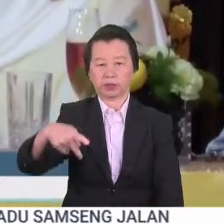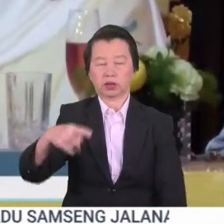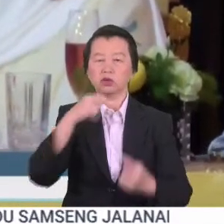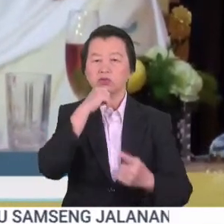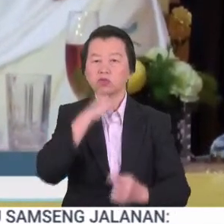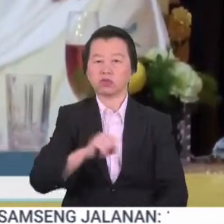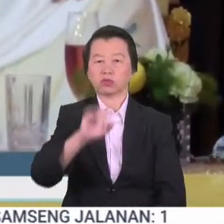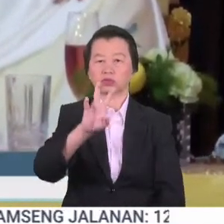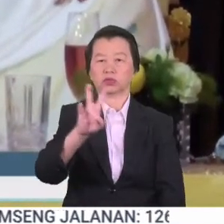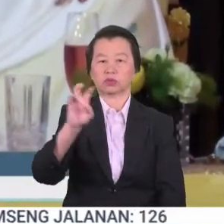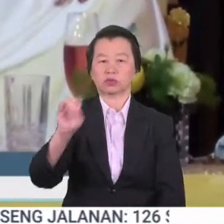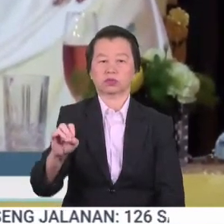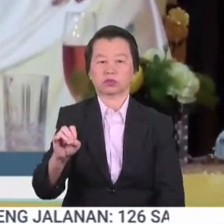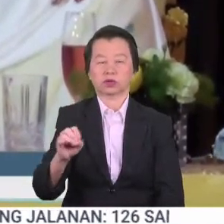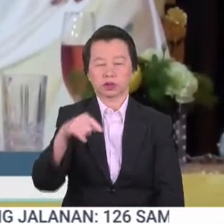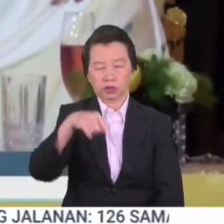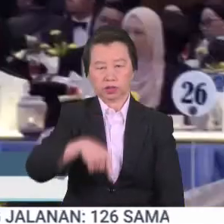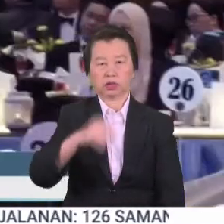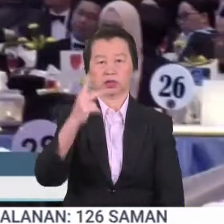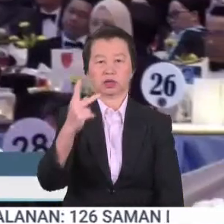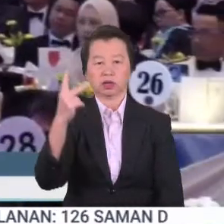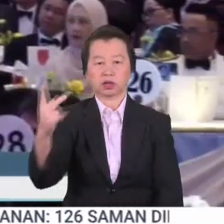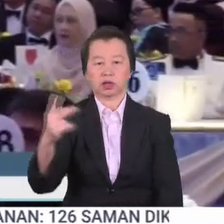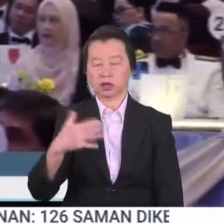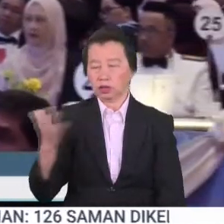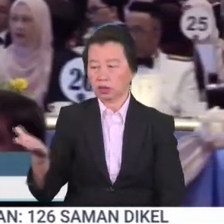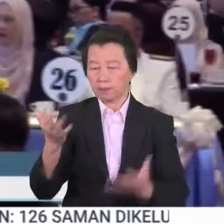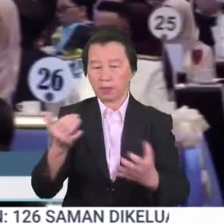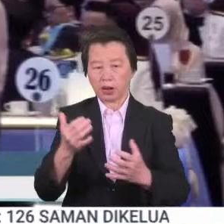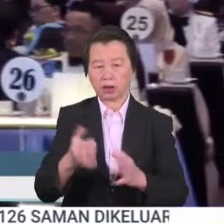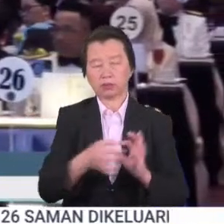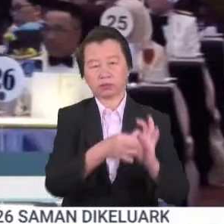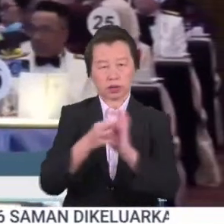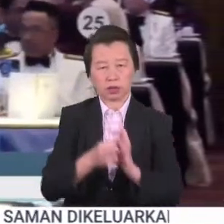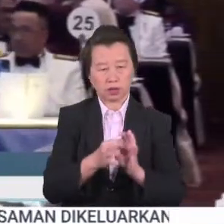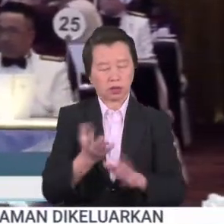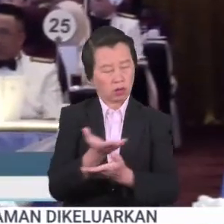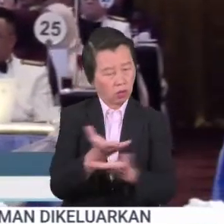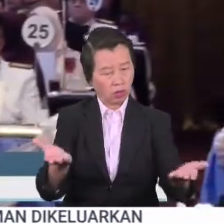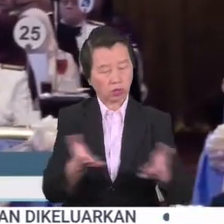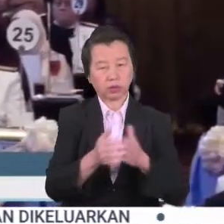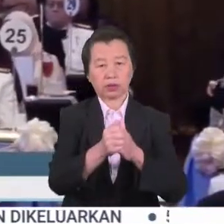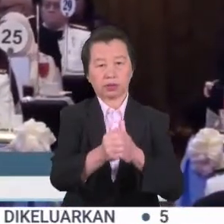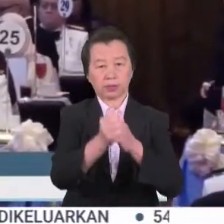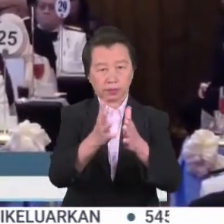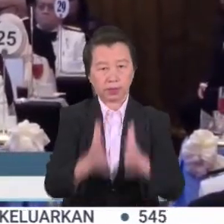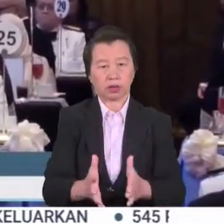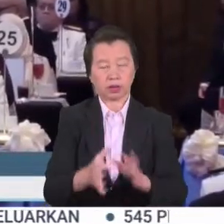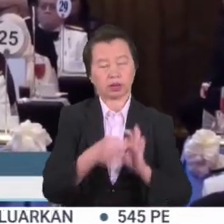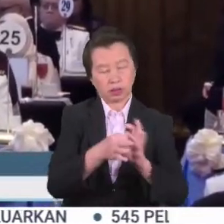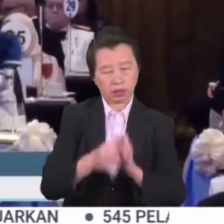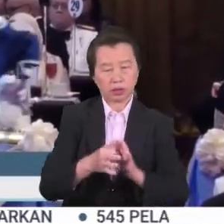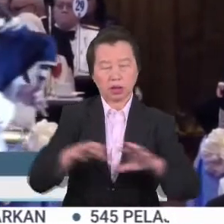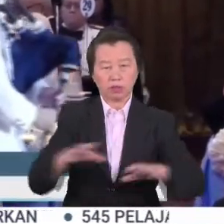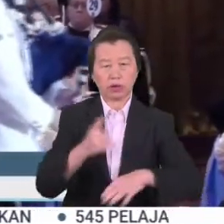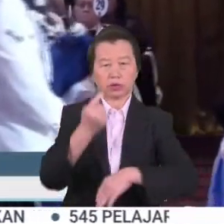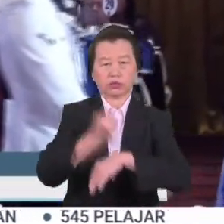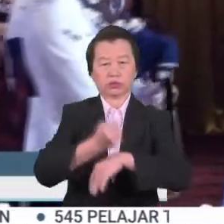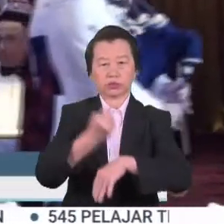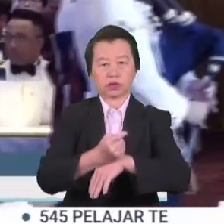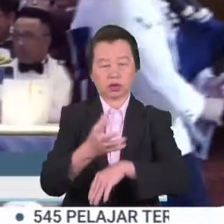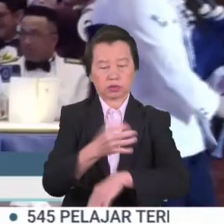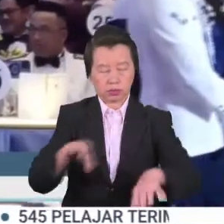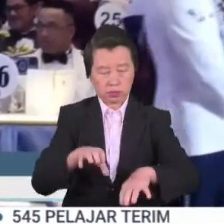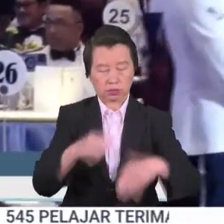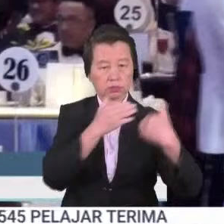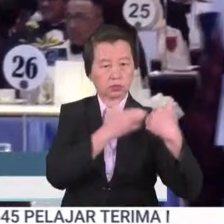ke-70 di Kota Kinabalu beliau mahu kerjasama semua barisan kepimpinan negeri agar dapat menjalankan tugas dan